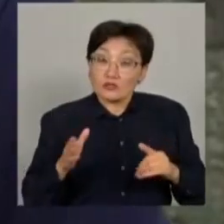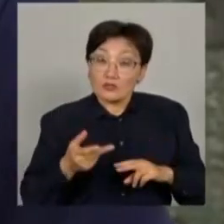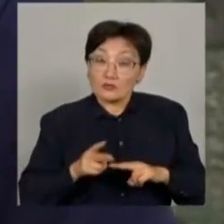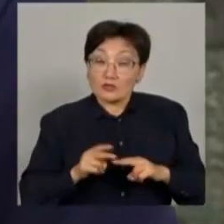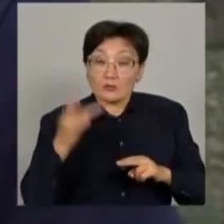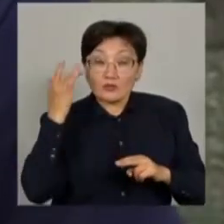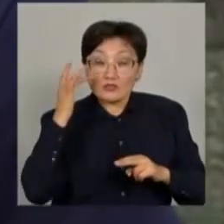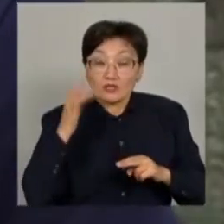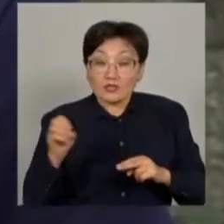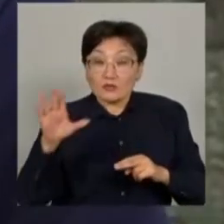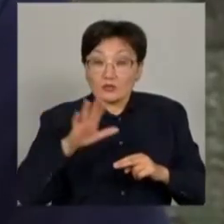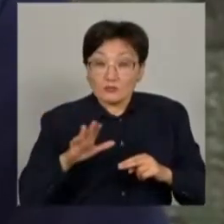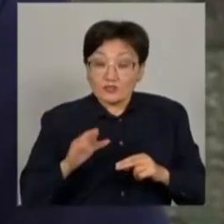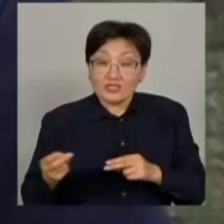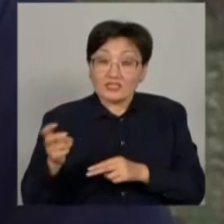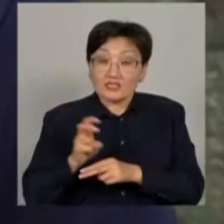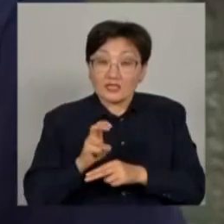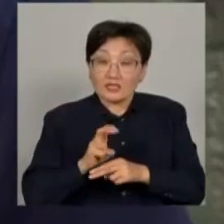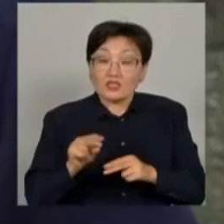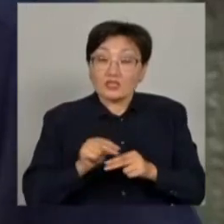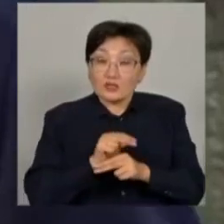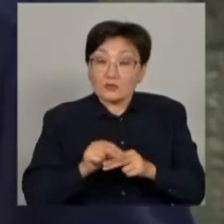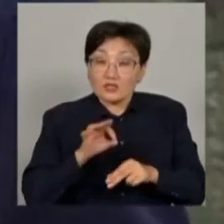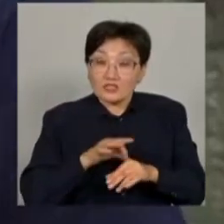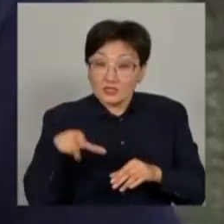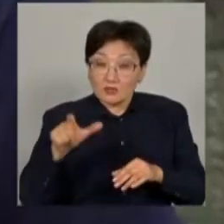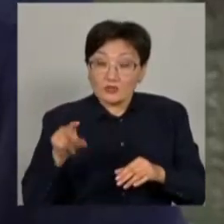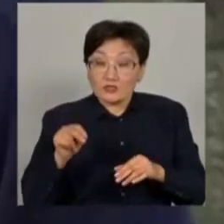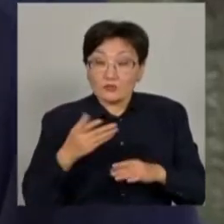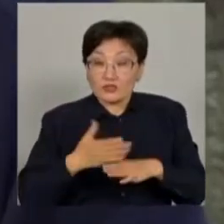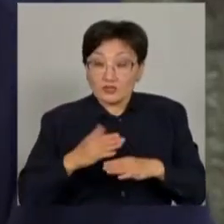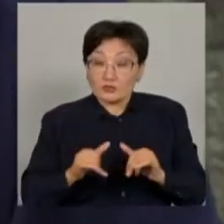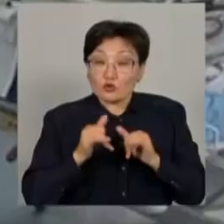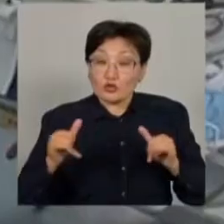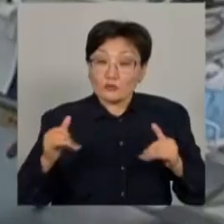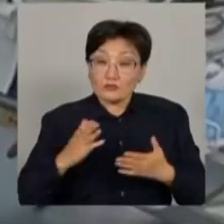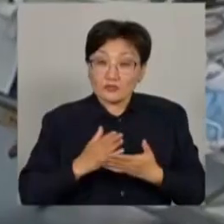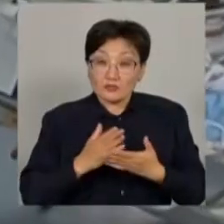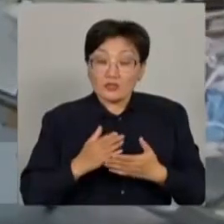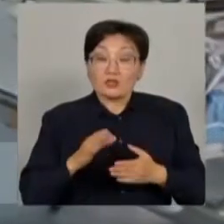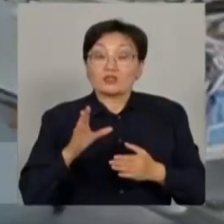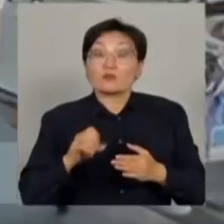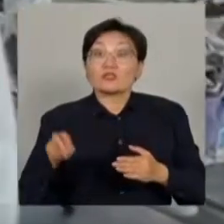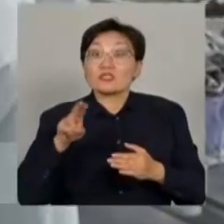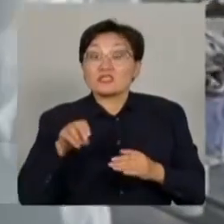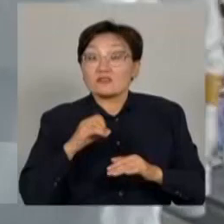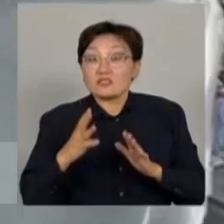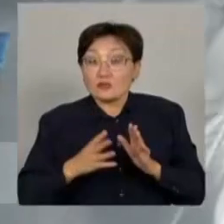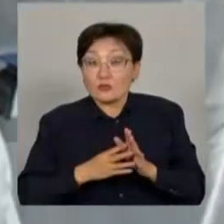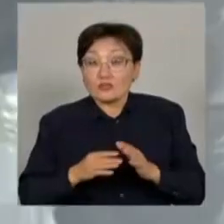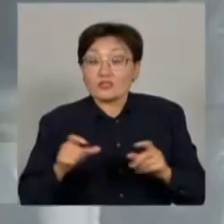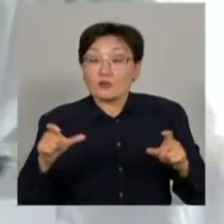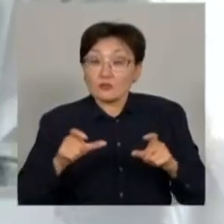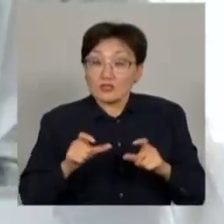Құрама Штаттарынан, Европадан келіп емделетін науқастардың саны біртіндеп көбейіп келе жатыр. COVID-19, яғни